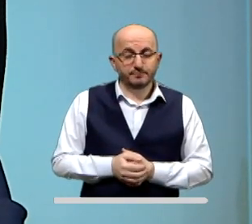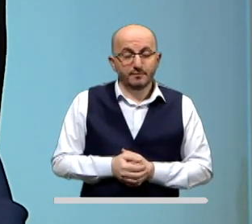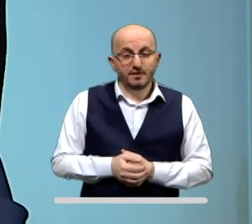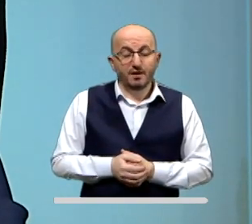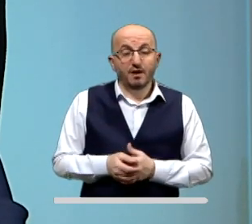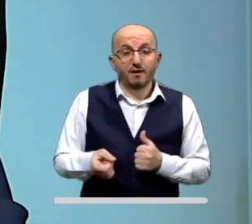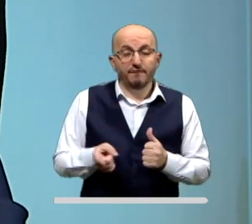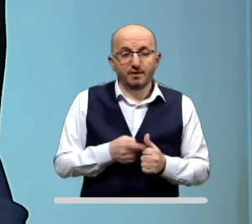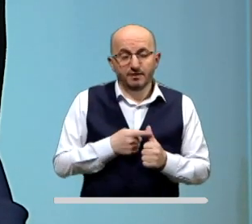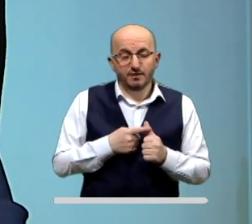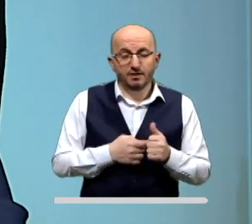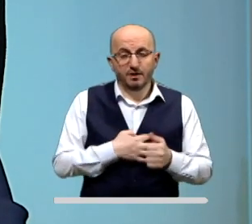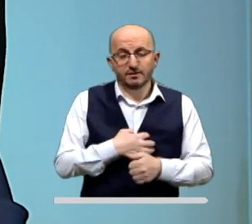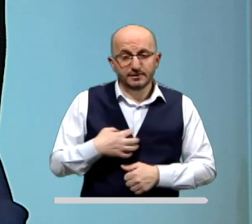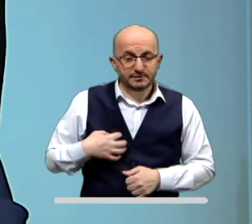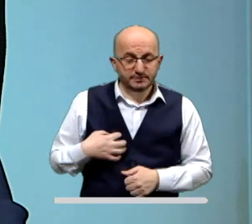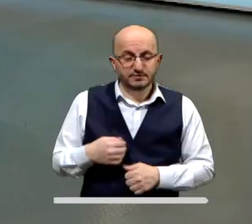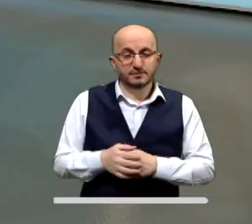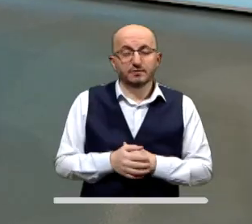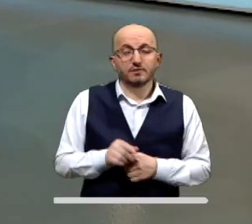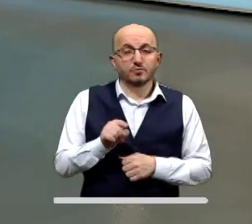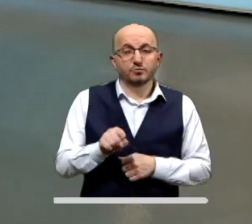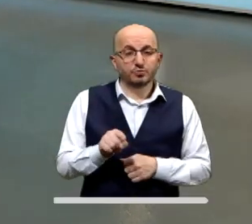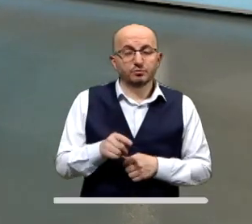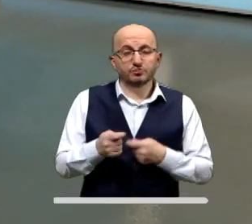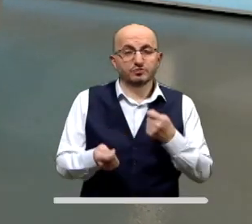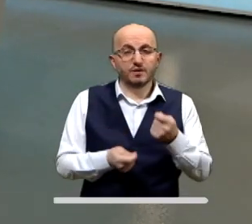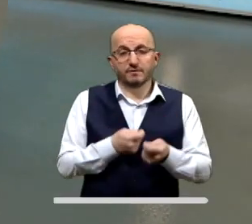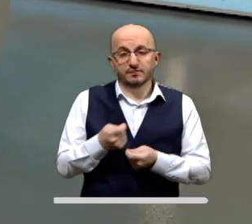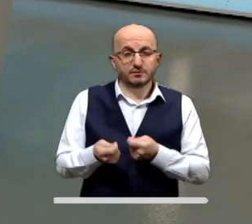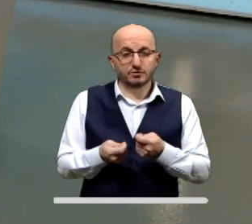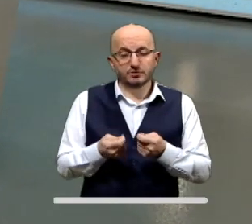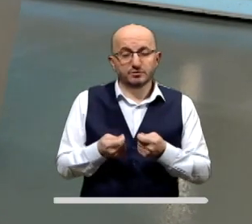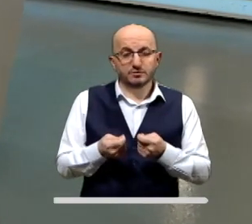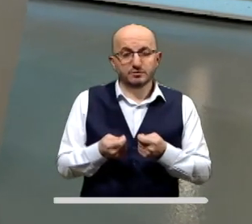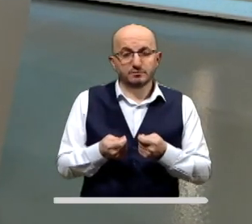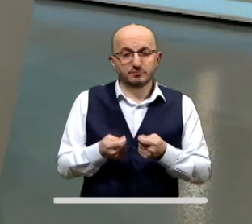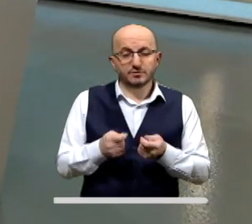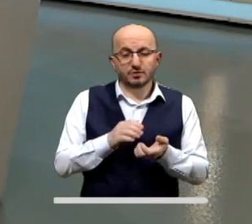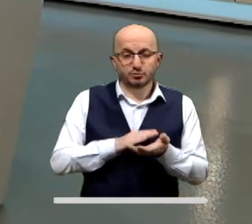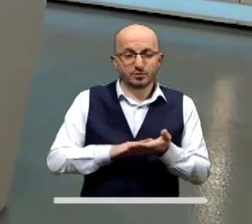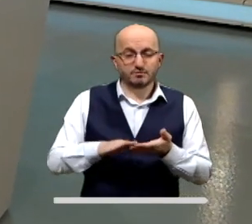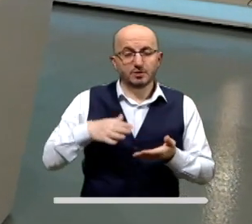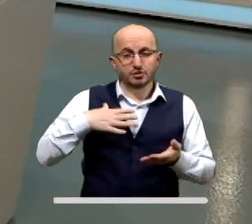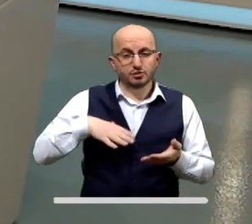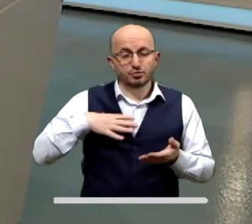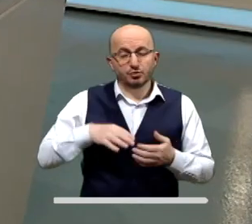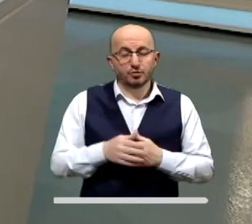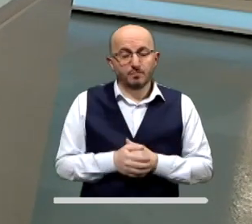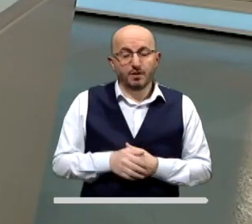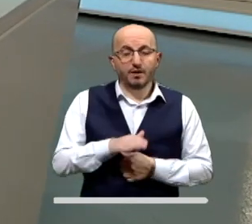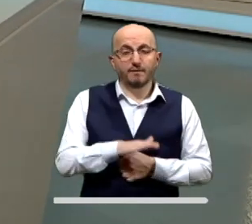şimdi evvela annenin annesinin bu davranış şeklini biraz Tashih etmek istiyorum yani